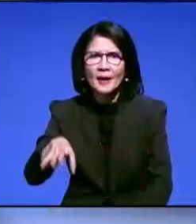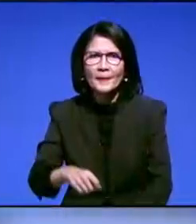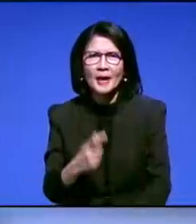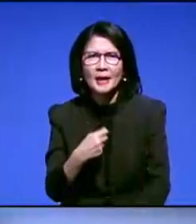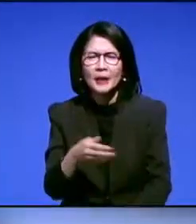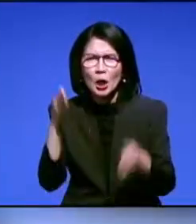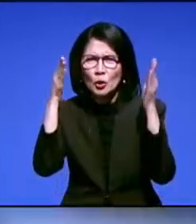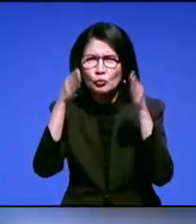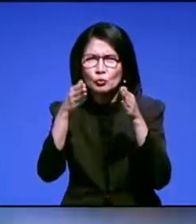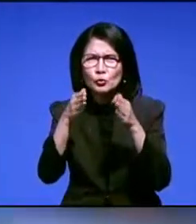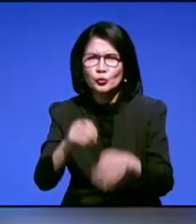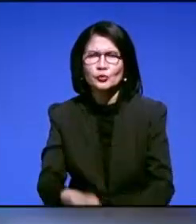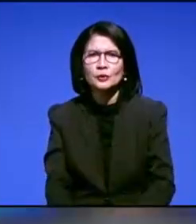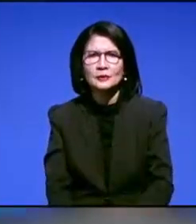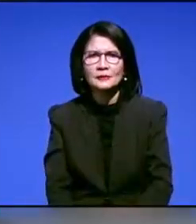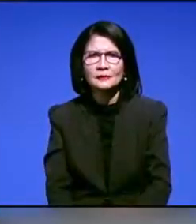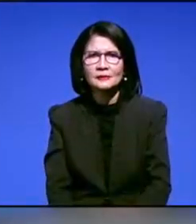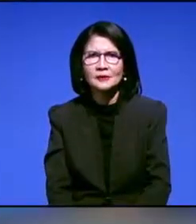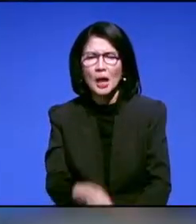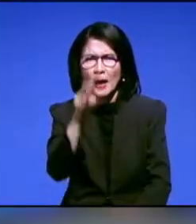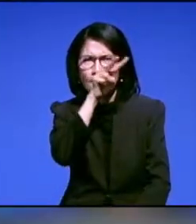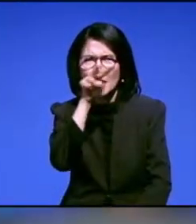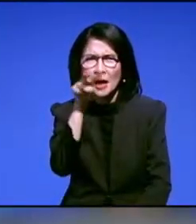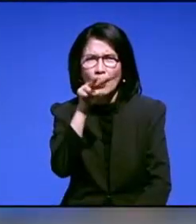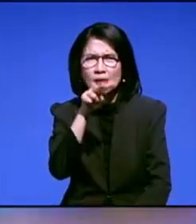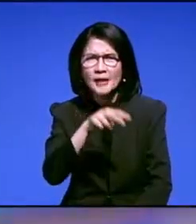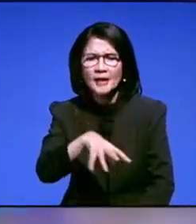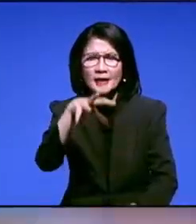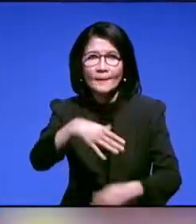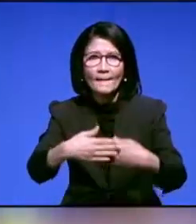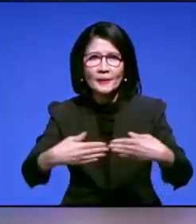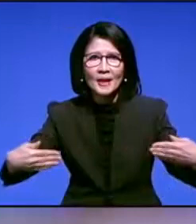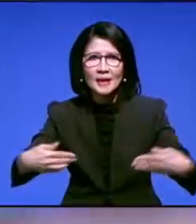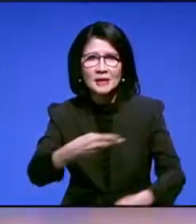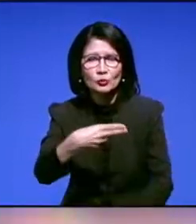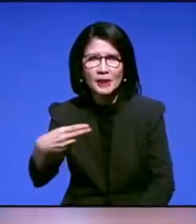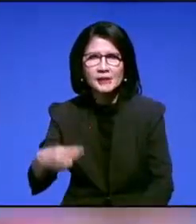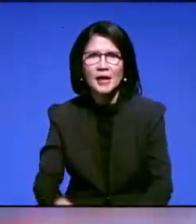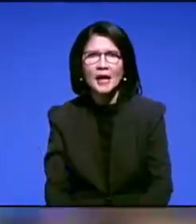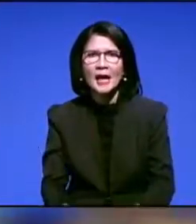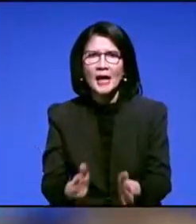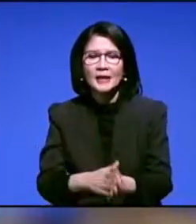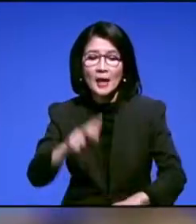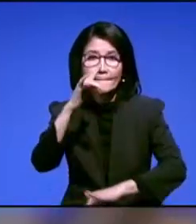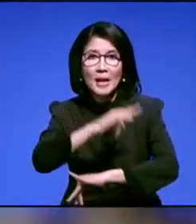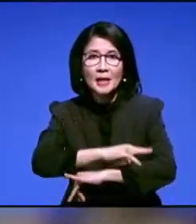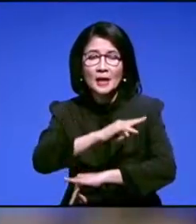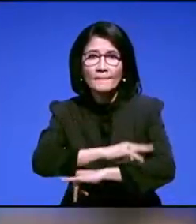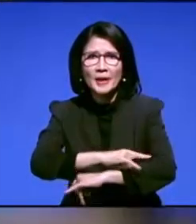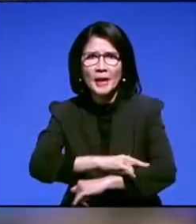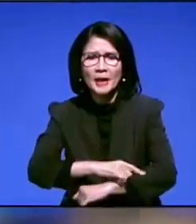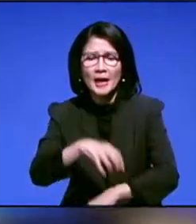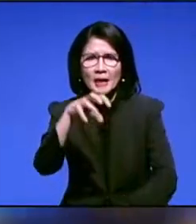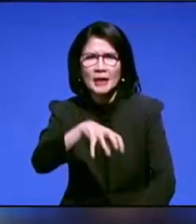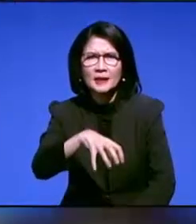berkarakteristik khusus atau customs. Pengawasan dilakukan di wilayah perbatasan Indonesia, serta bandara-bandara yang menjadi